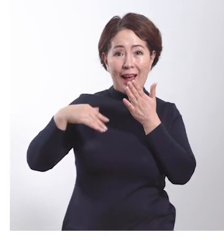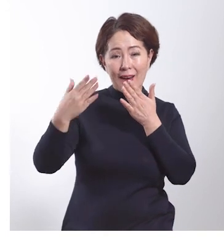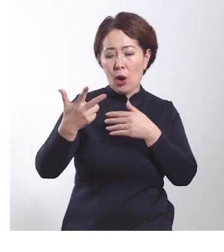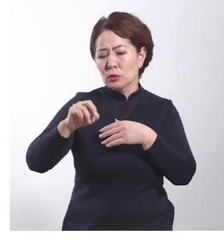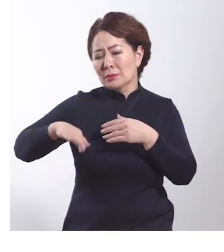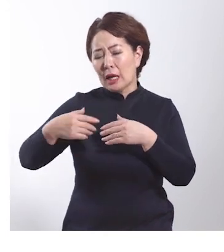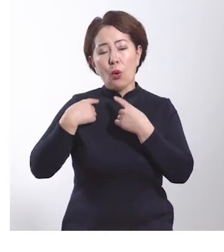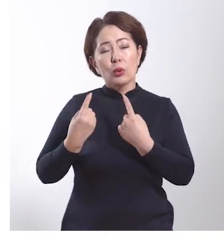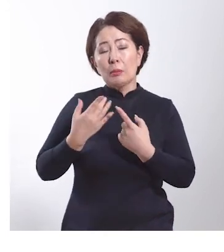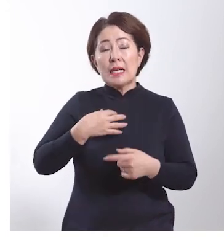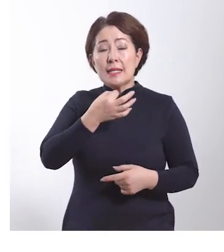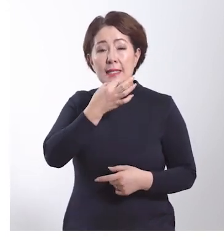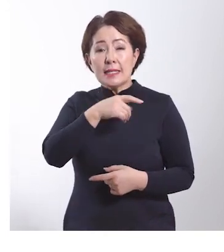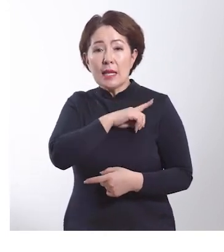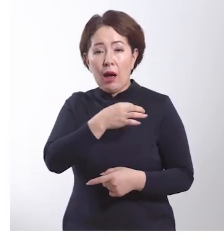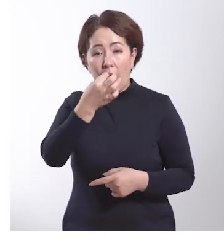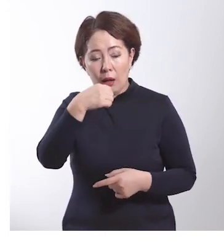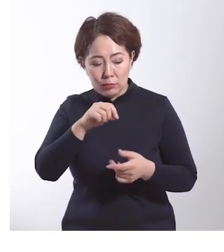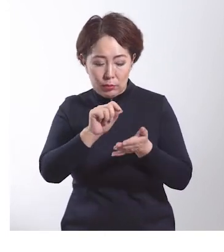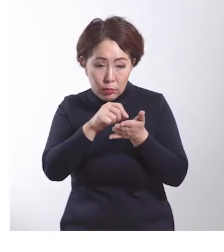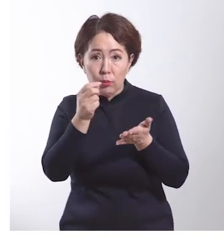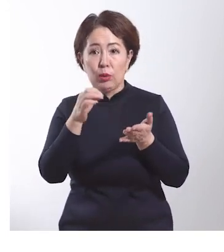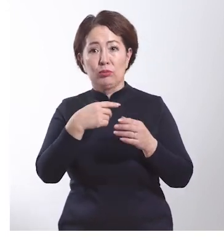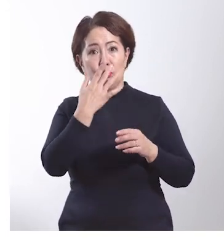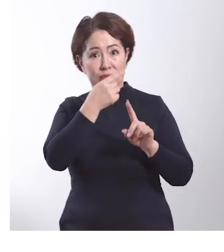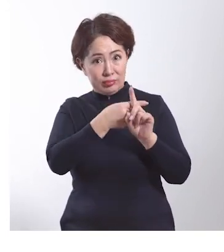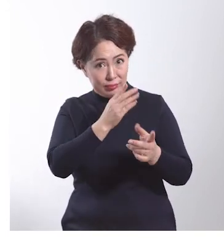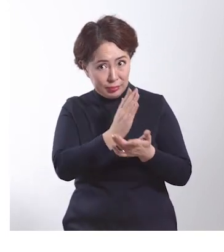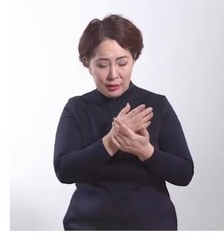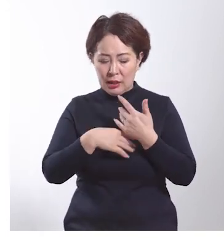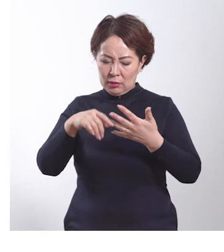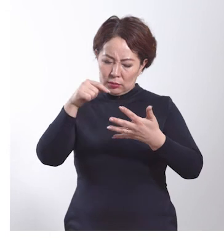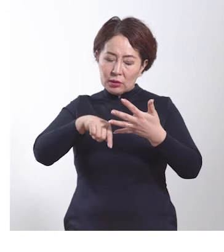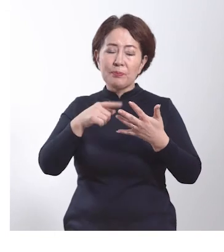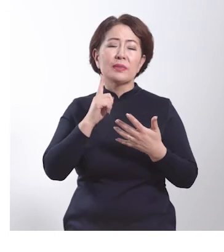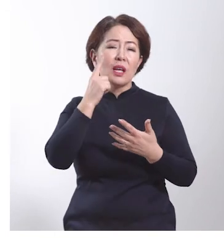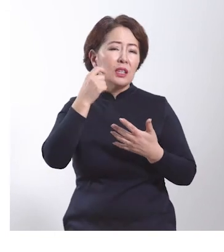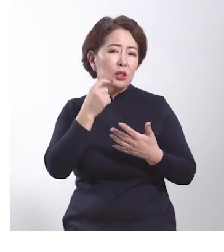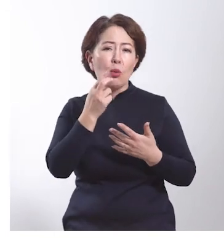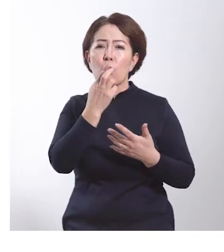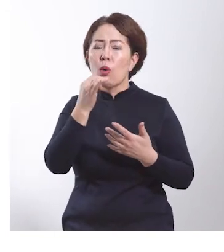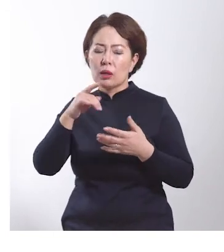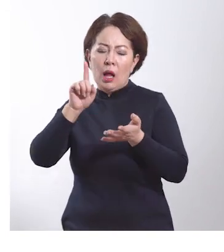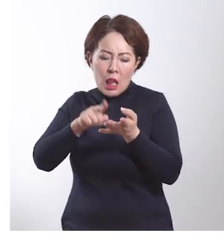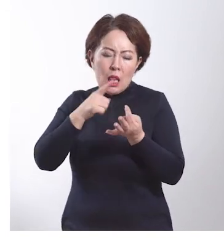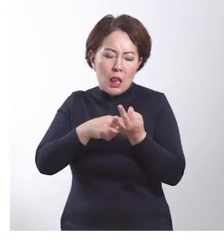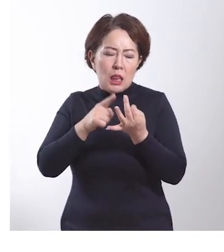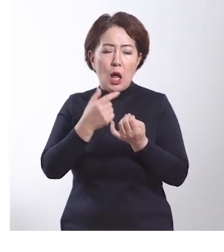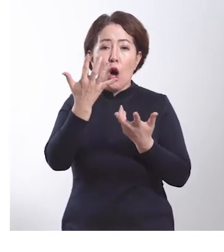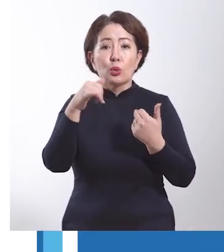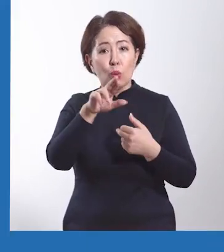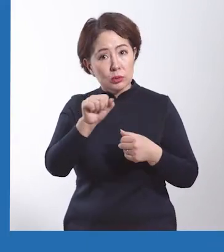хэрэглэснээс хойш 30 минут хүлээлгүй шинжилгээ хийсэн бол арчтас авахдаа дээд доод буйлыг нэгээс олон удаа